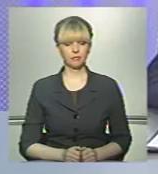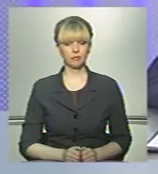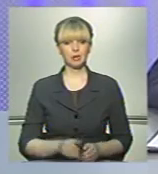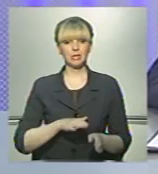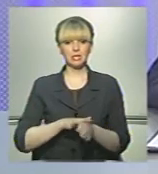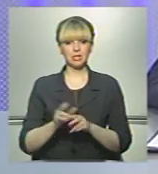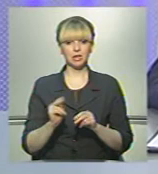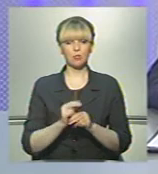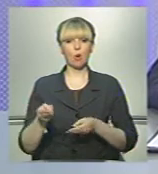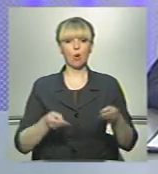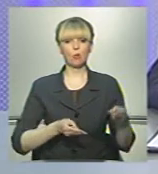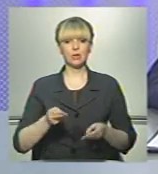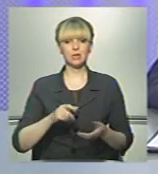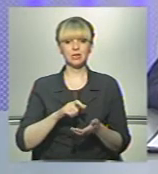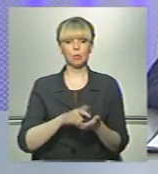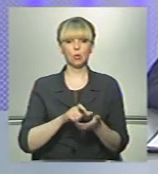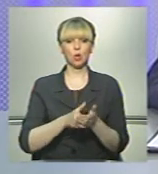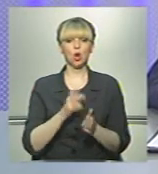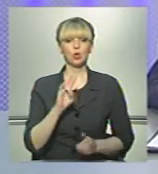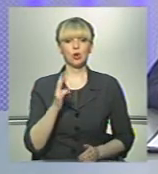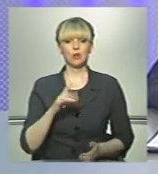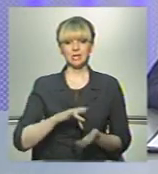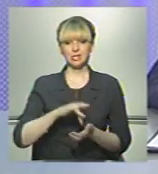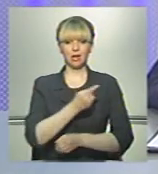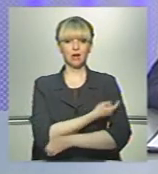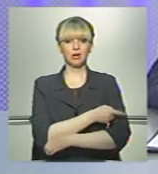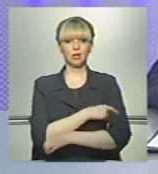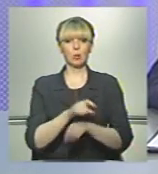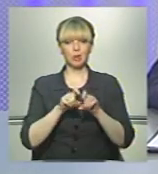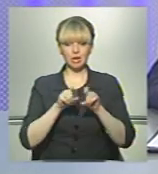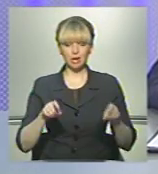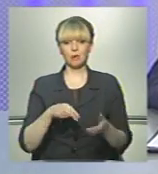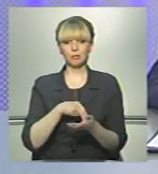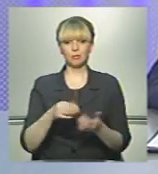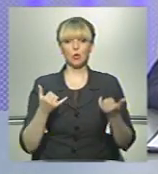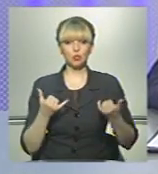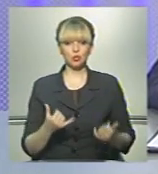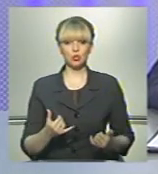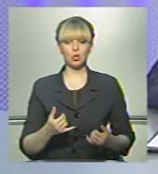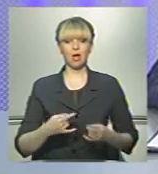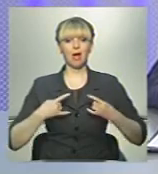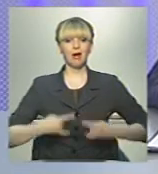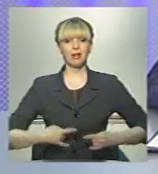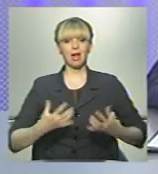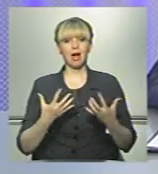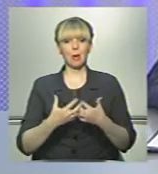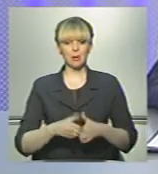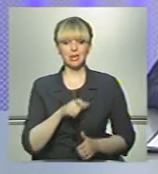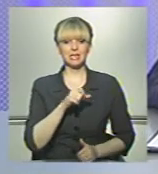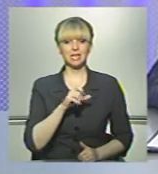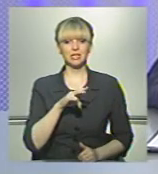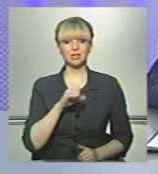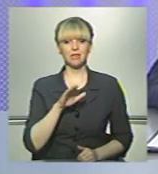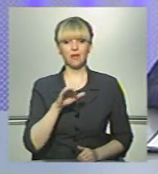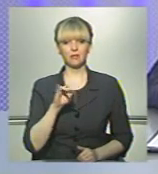Здійснили ремонт операційного блоку Новоселицької центральної районної лікарні та придбали сучасний рентген-апарат для